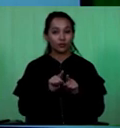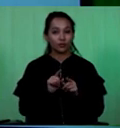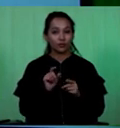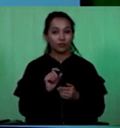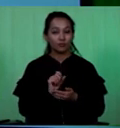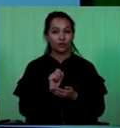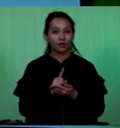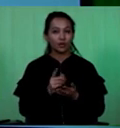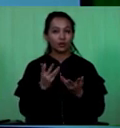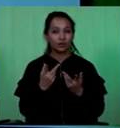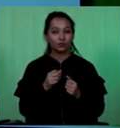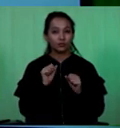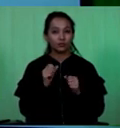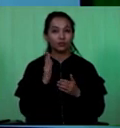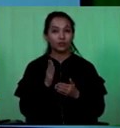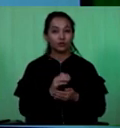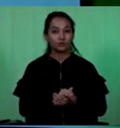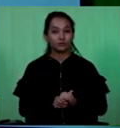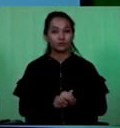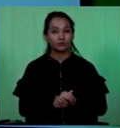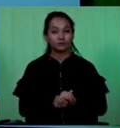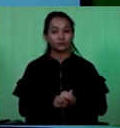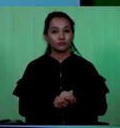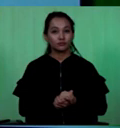masalani yechimini topishimiz kerak bo'ladi.